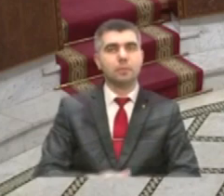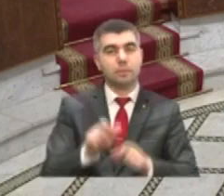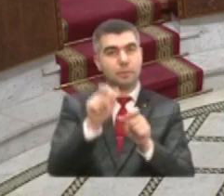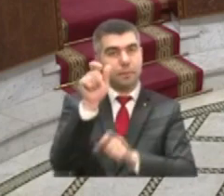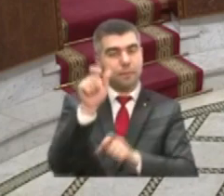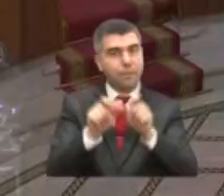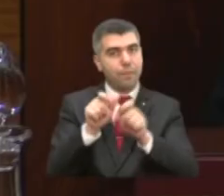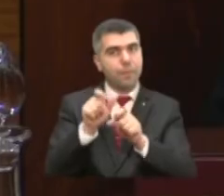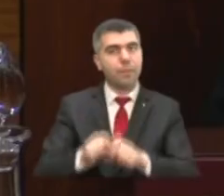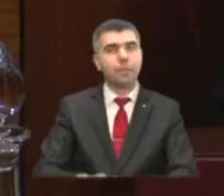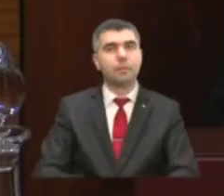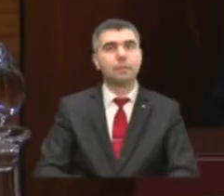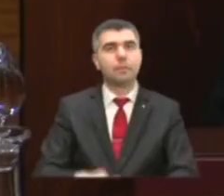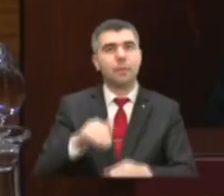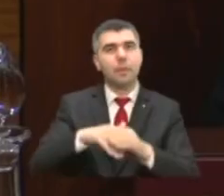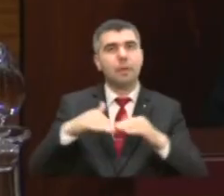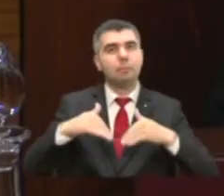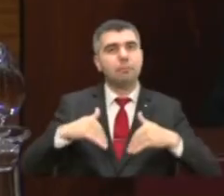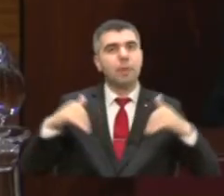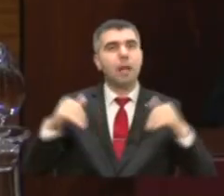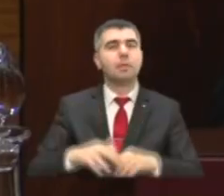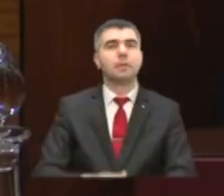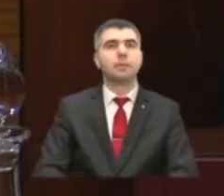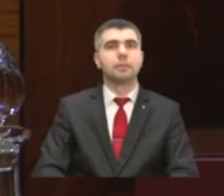السيدات والسادة النواب المحترمون،